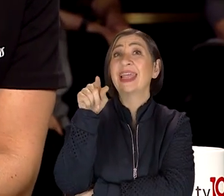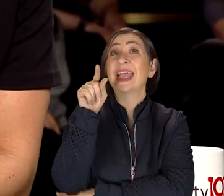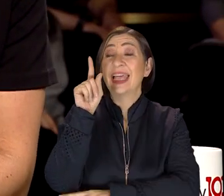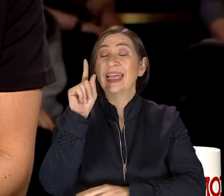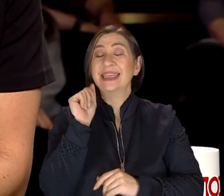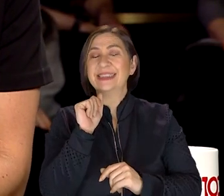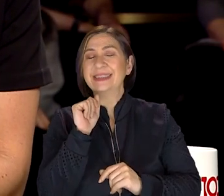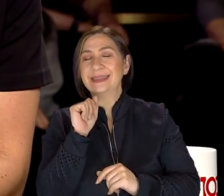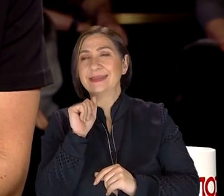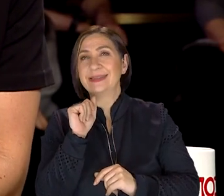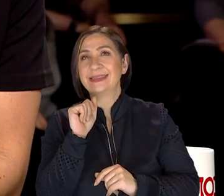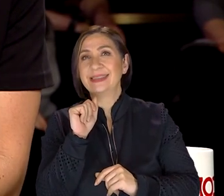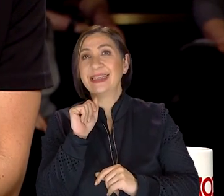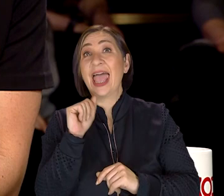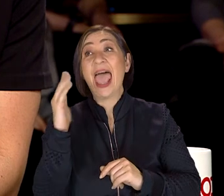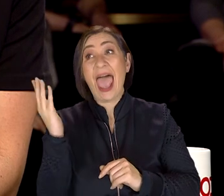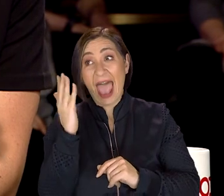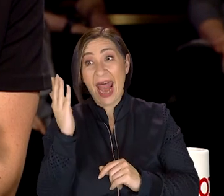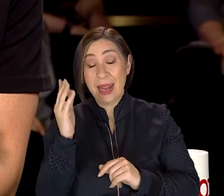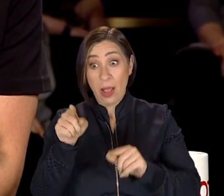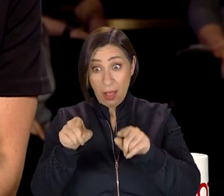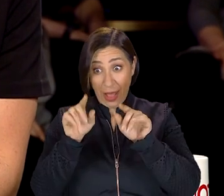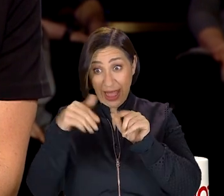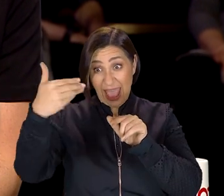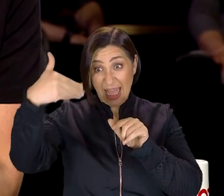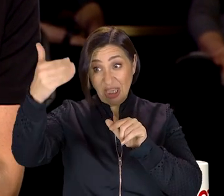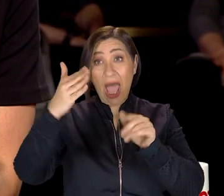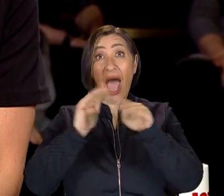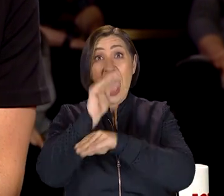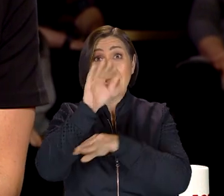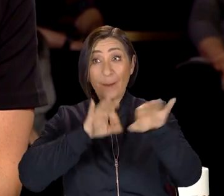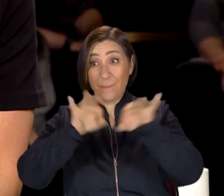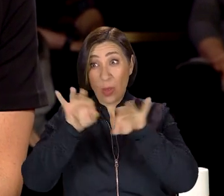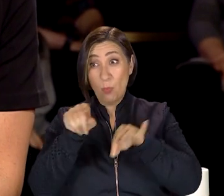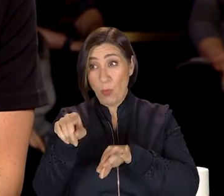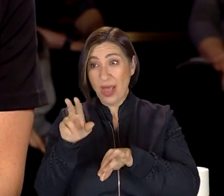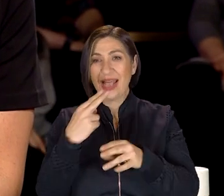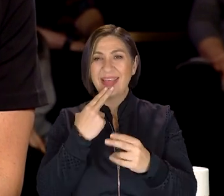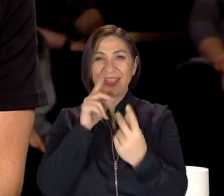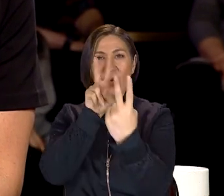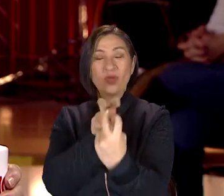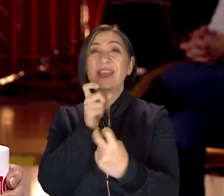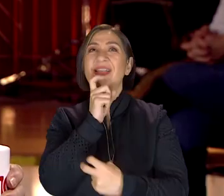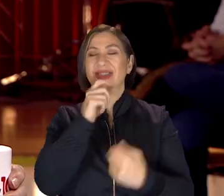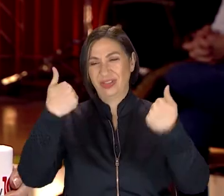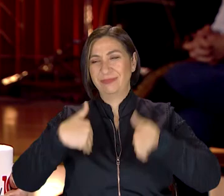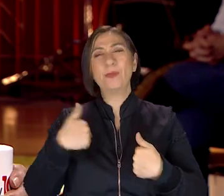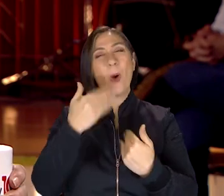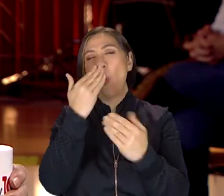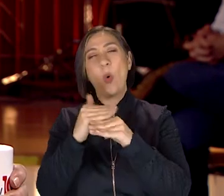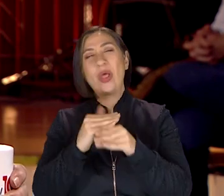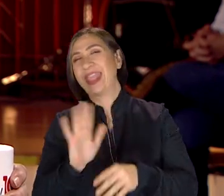Ve döndü böyle yaptı. Dedi ki eğer dedi gelecekle alakalı hayat planın buysa yanlış kadınla oturuyorsun dedi. Bravo.